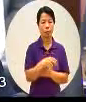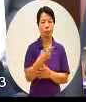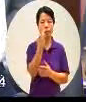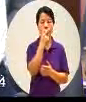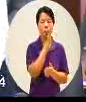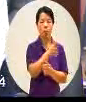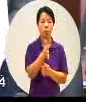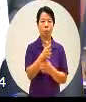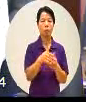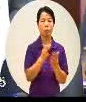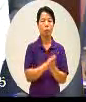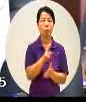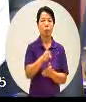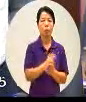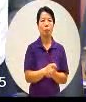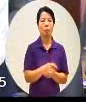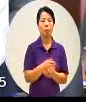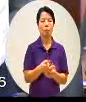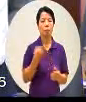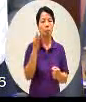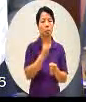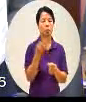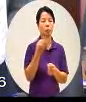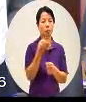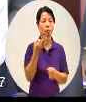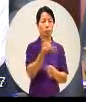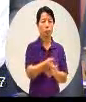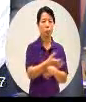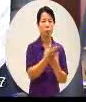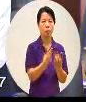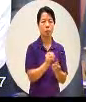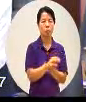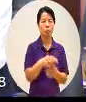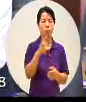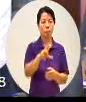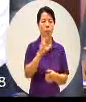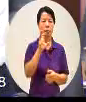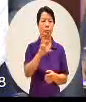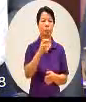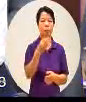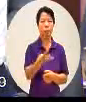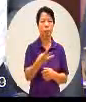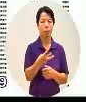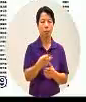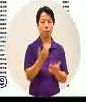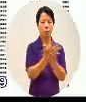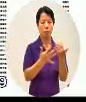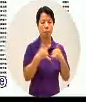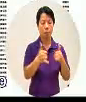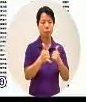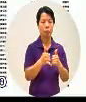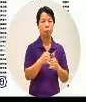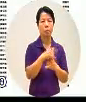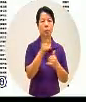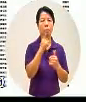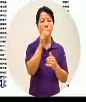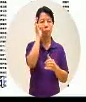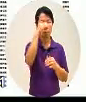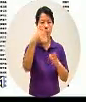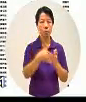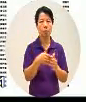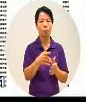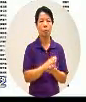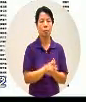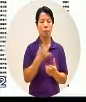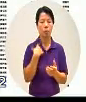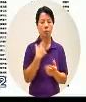啊，这个叫无几职的市政顾问，有483位，这底你的网页我看到的。那我们